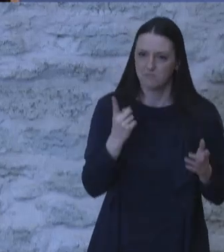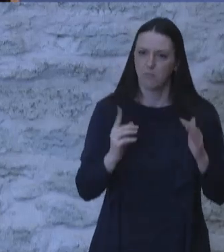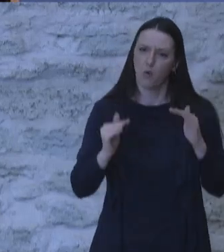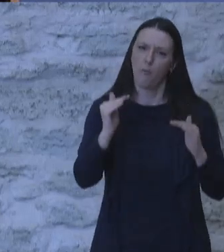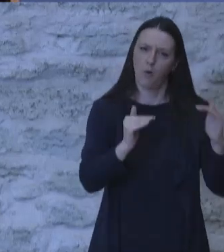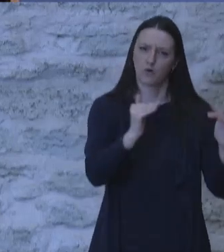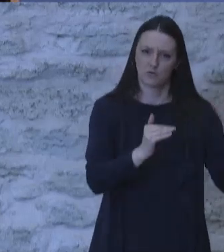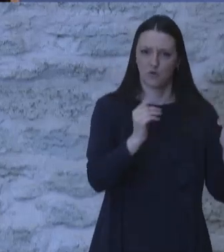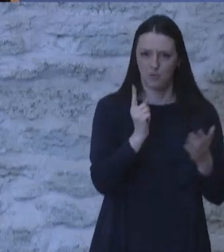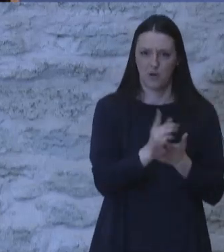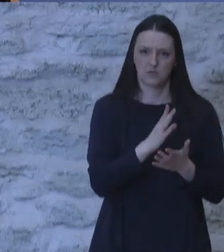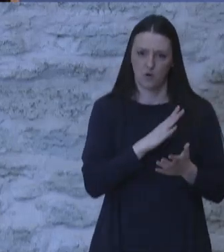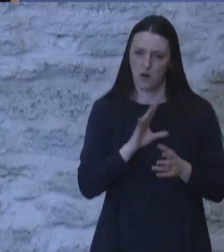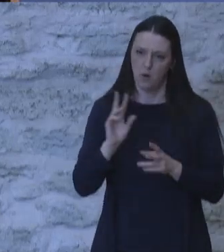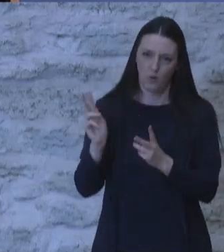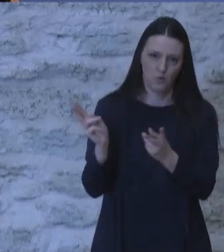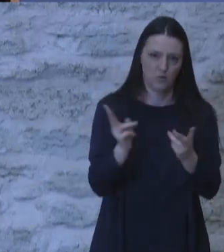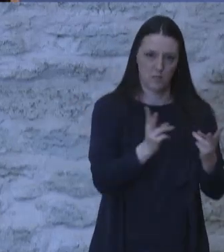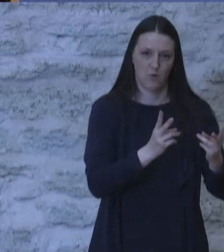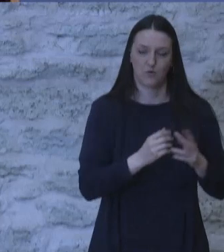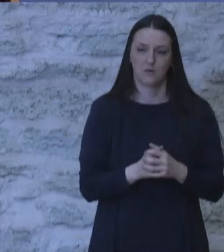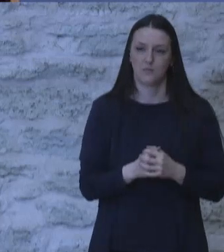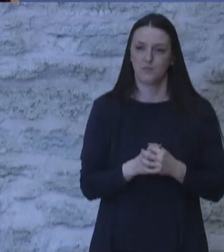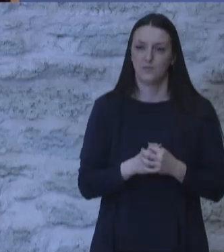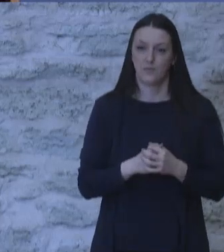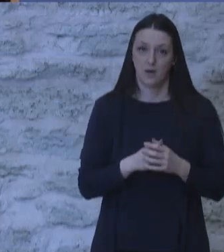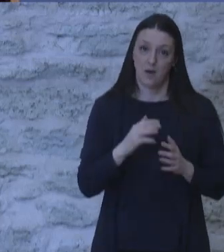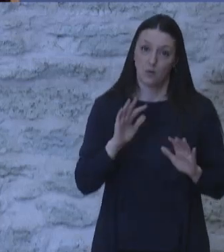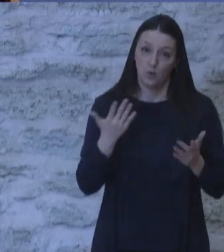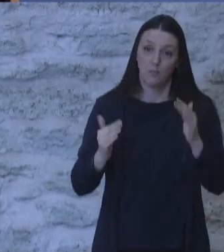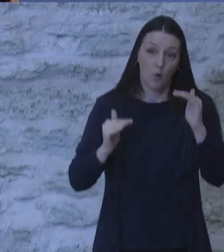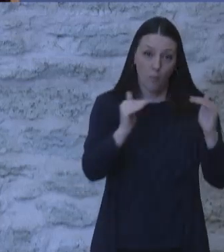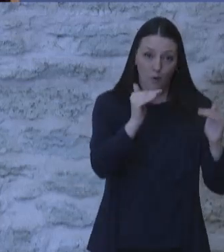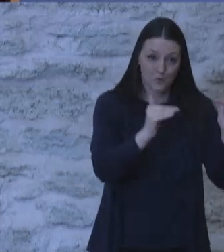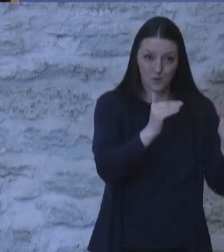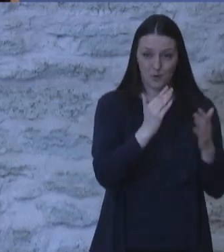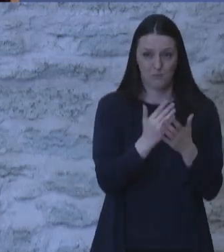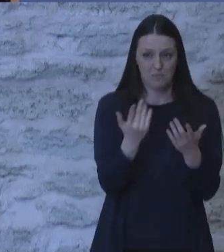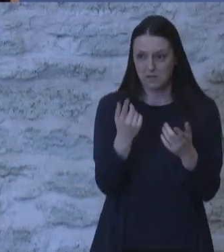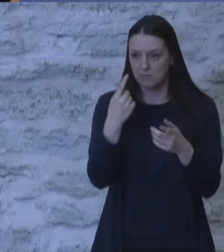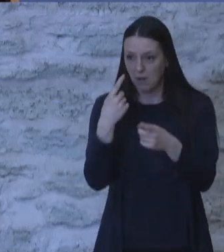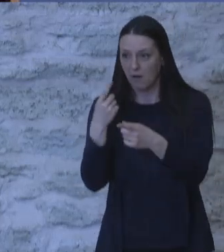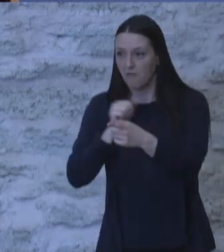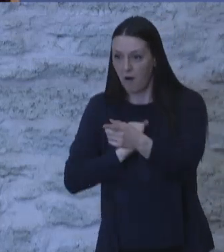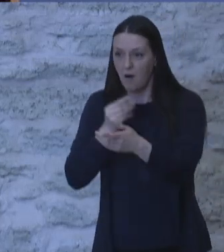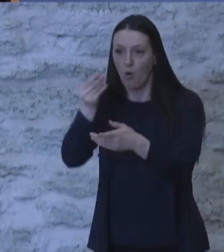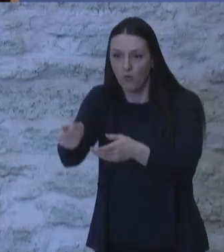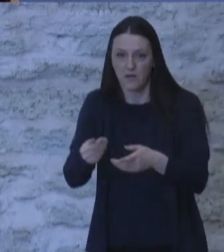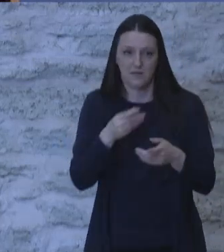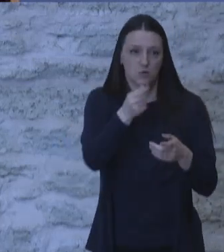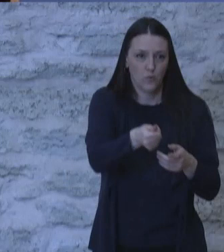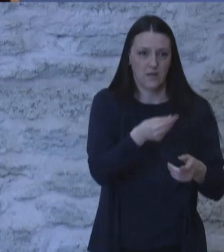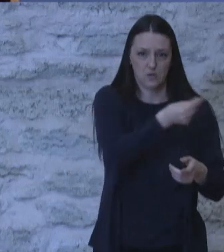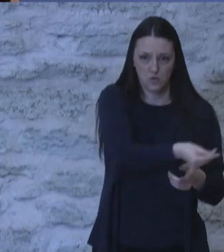ja kui see proportsionaalsus tähendab päevalõpuks seda, et me jõuame seal sadadesse miljonitesse hüvitamisodas, siis me peame